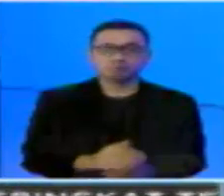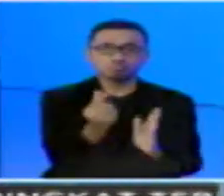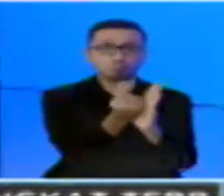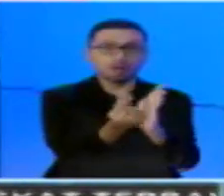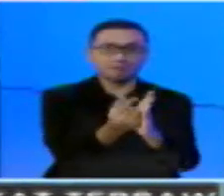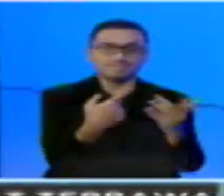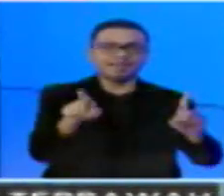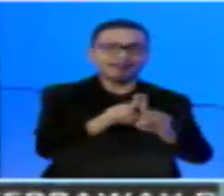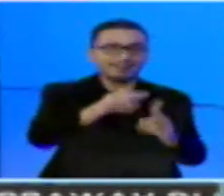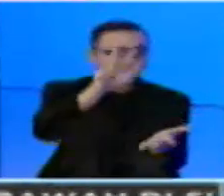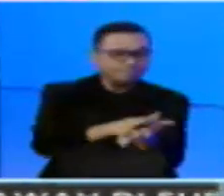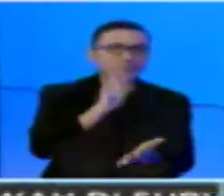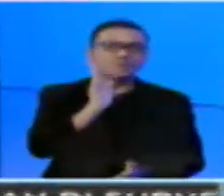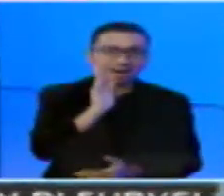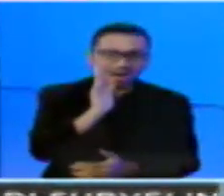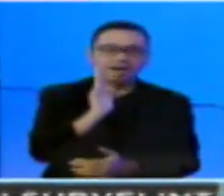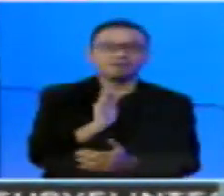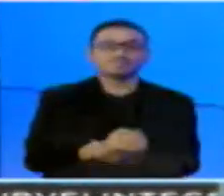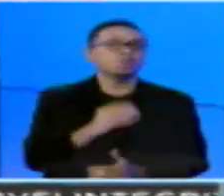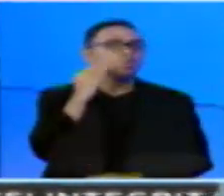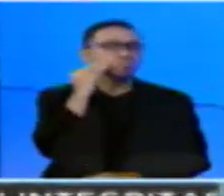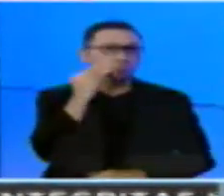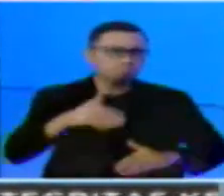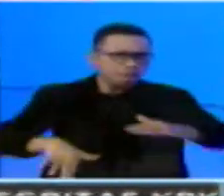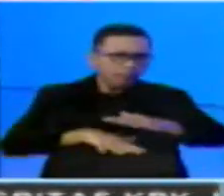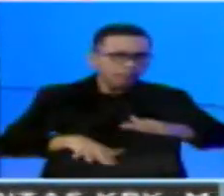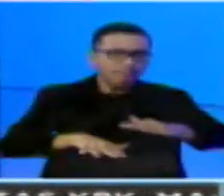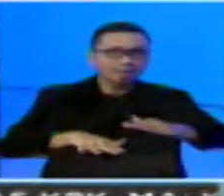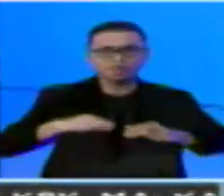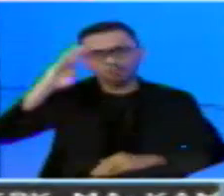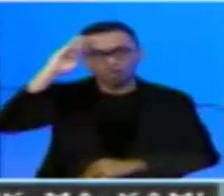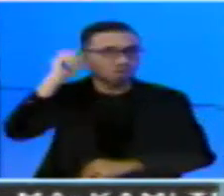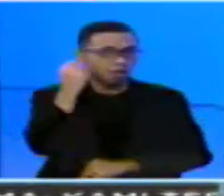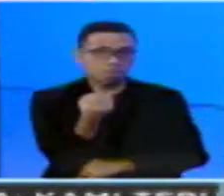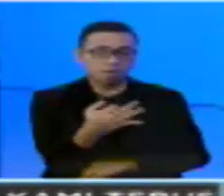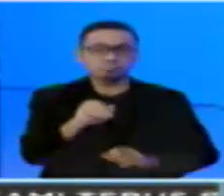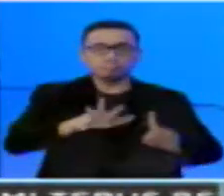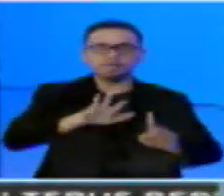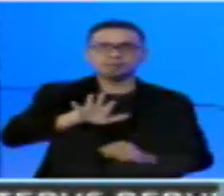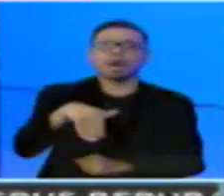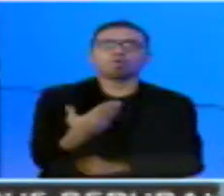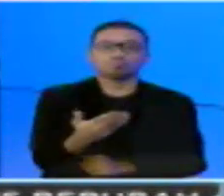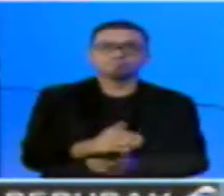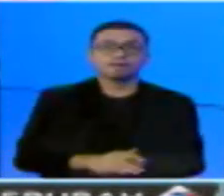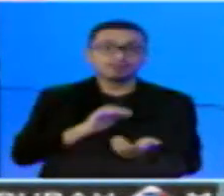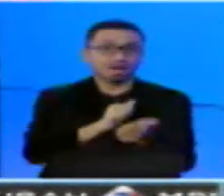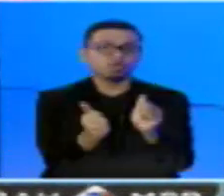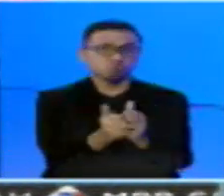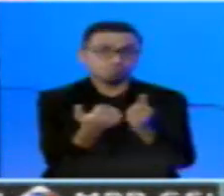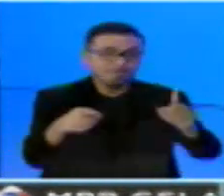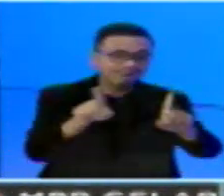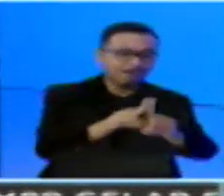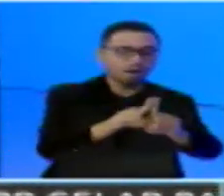Undang-undang perkawinan telah disahkan. Batas usia pernikahan pria dan wanita menjadi 19 tahun. Kasus pernikahan di bawah